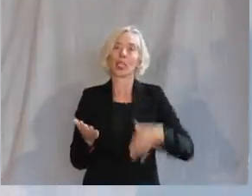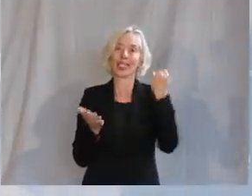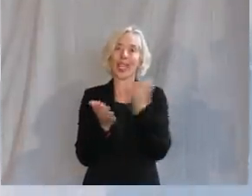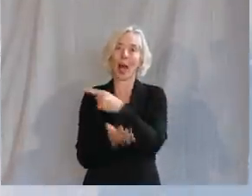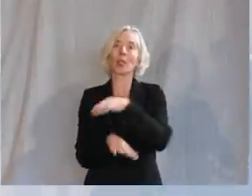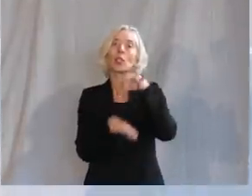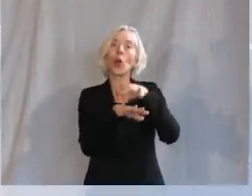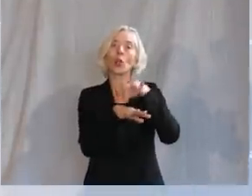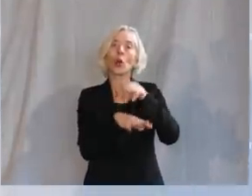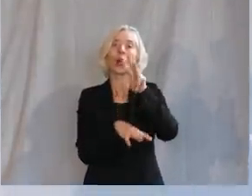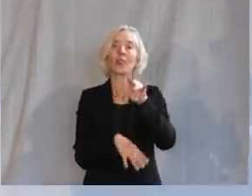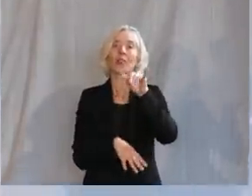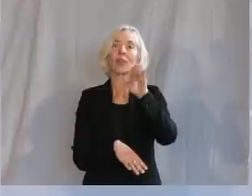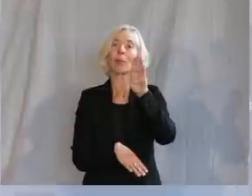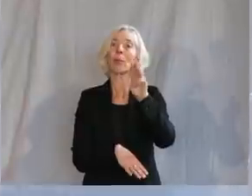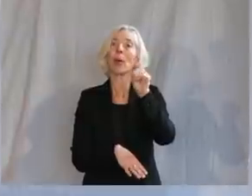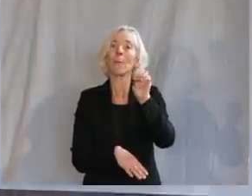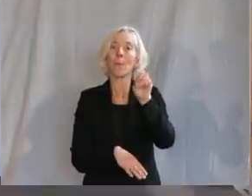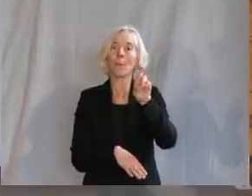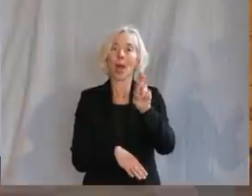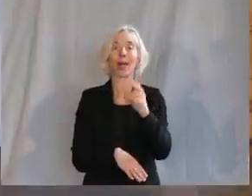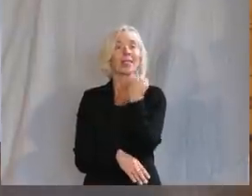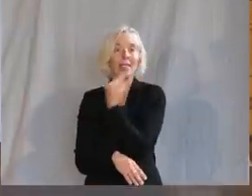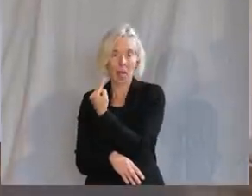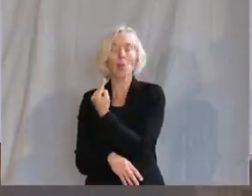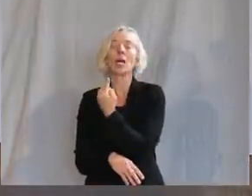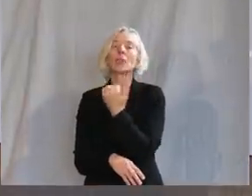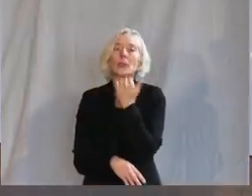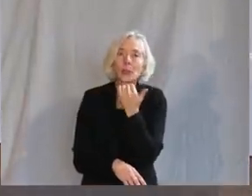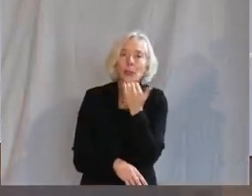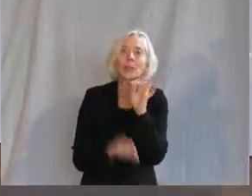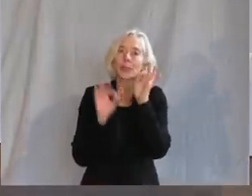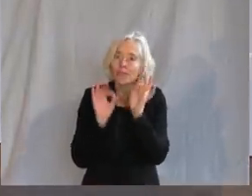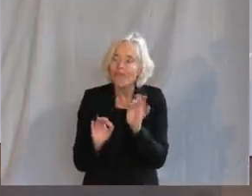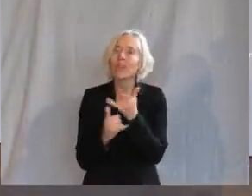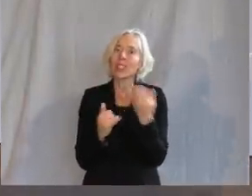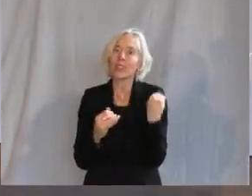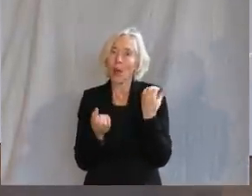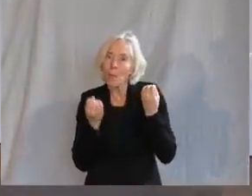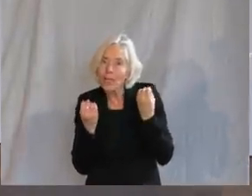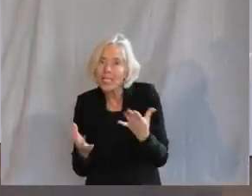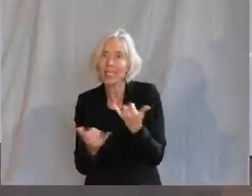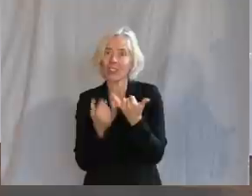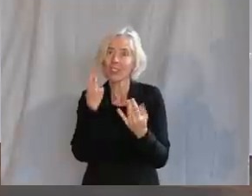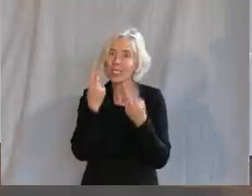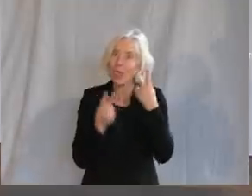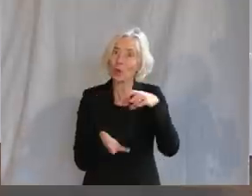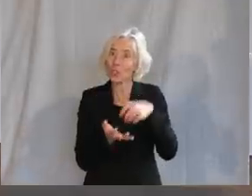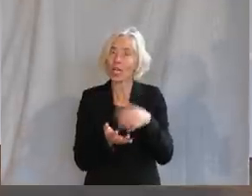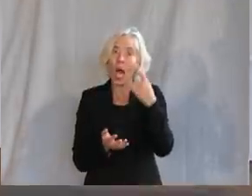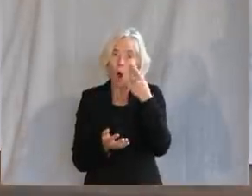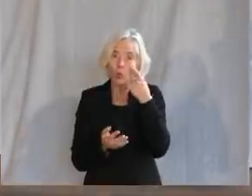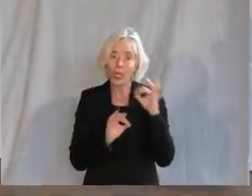genauer erörtern, was genau passiert ist, wie sich genau gerade auch das Infektionsgeschehen auch